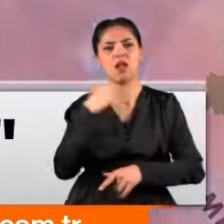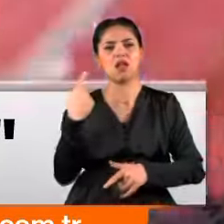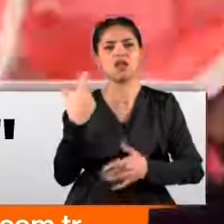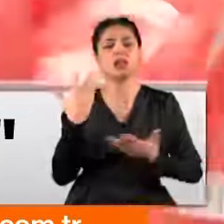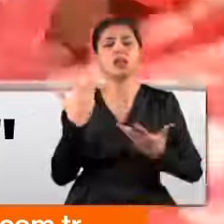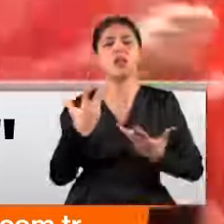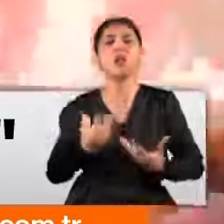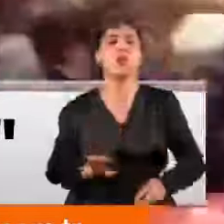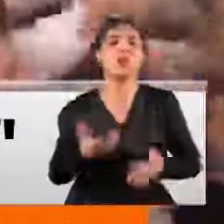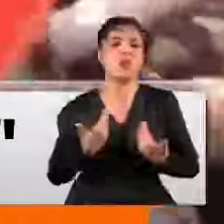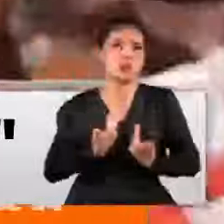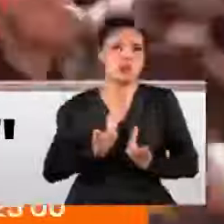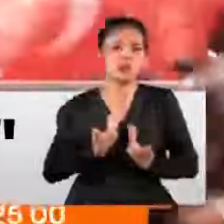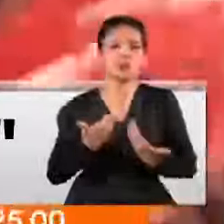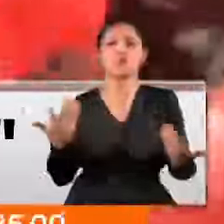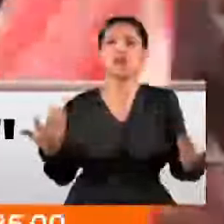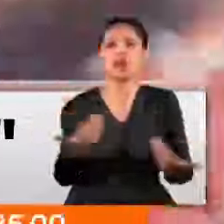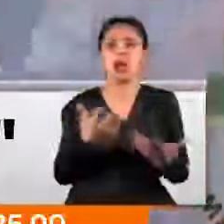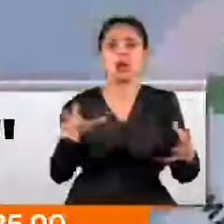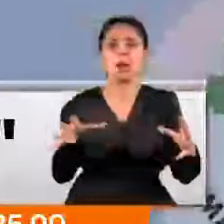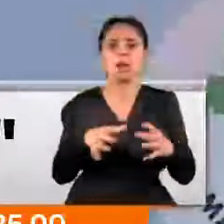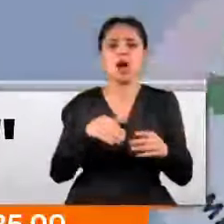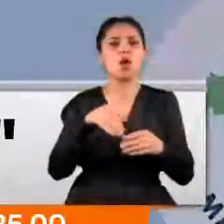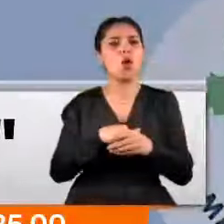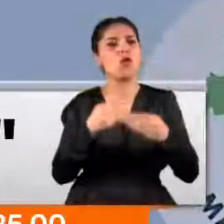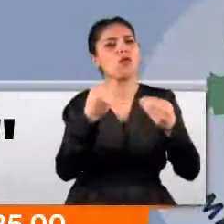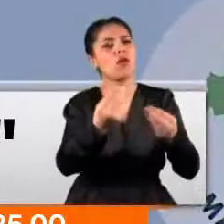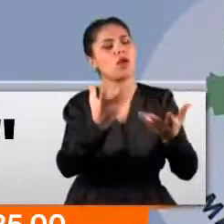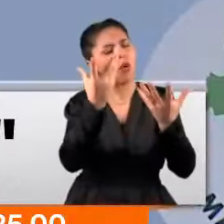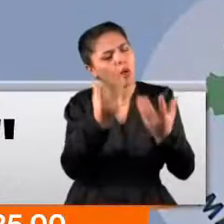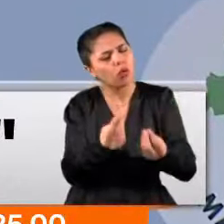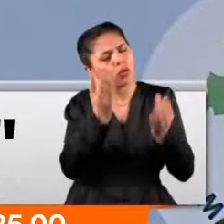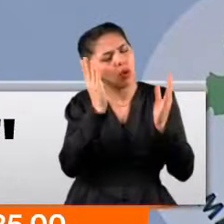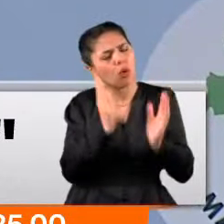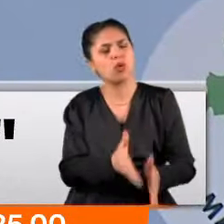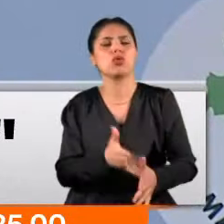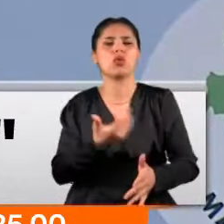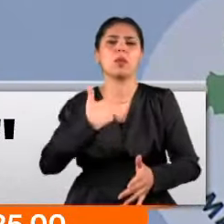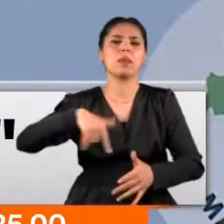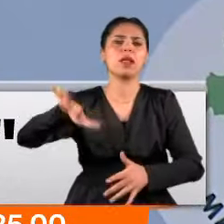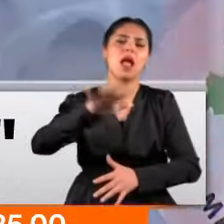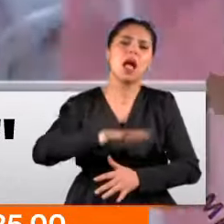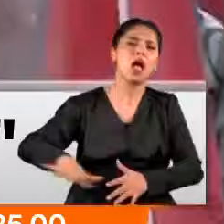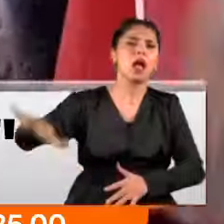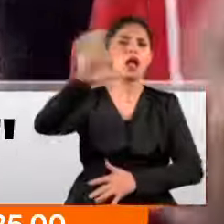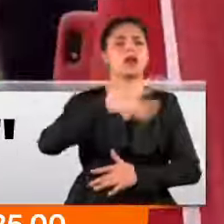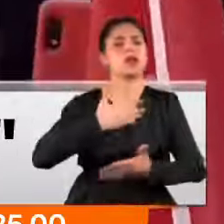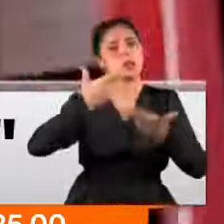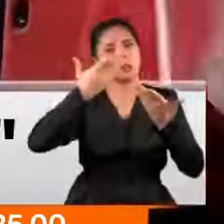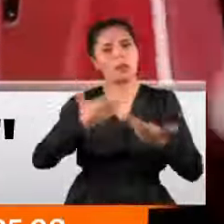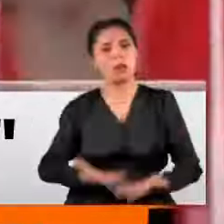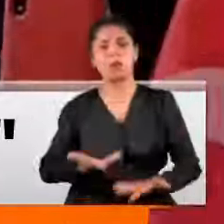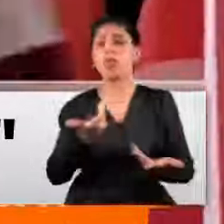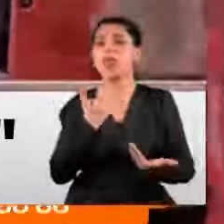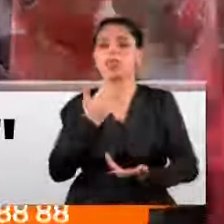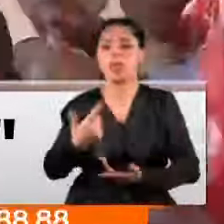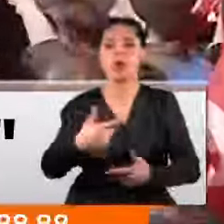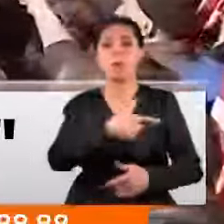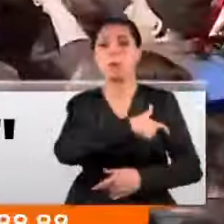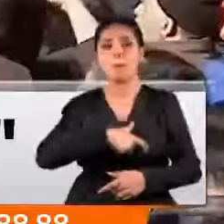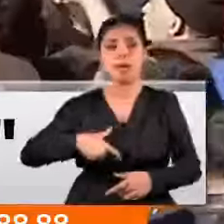olmadı. Hangi partiye oy verirse versin, herkesi bağrımıza bastı. Ne diyorlar? Milliyetçi